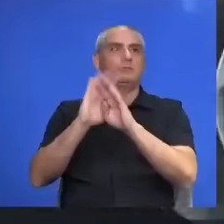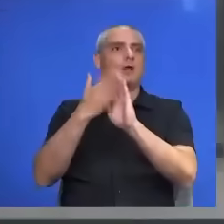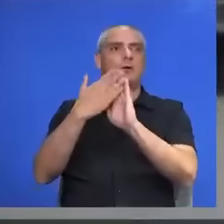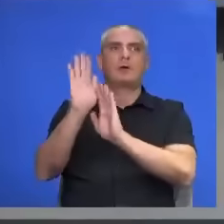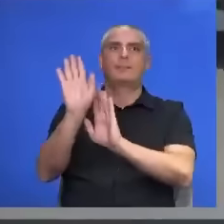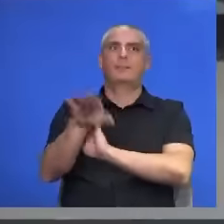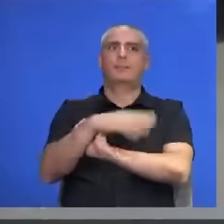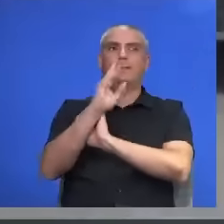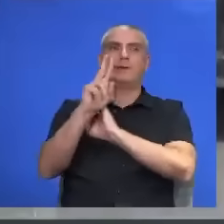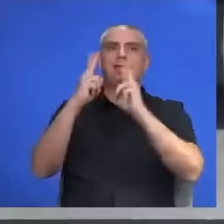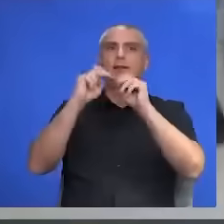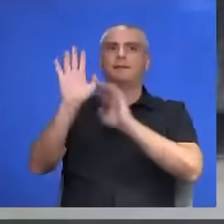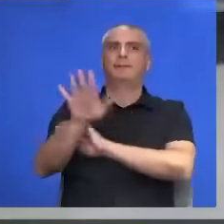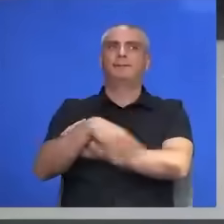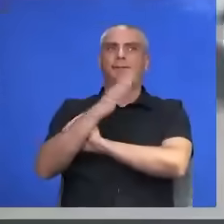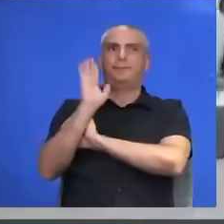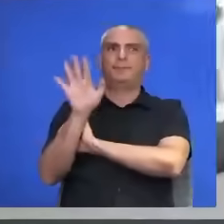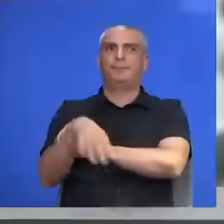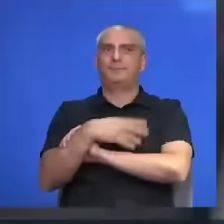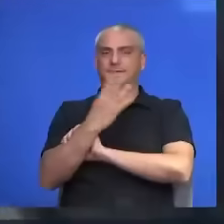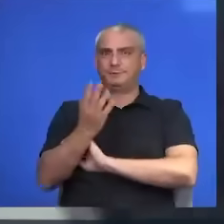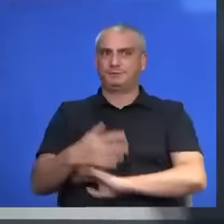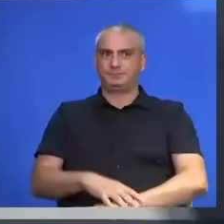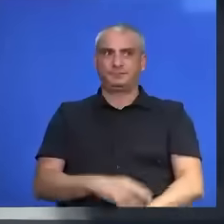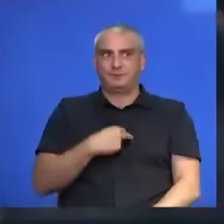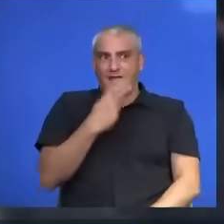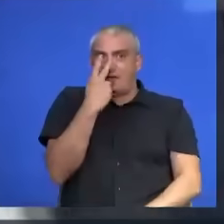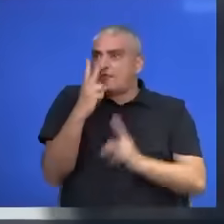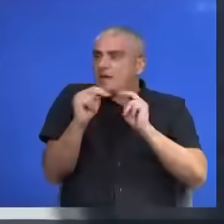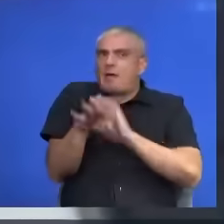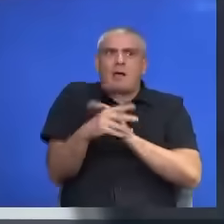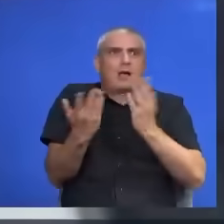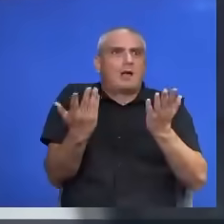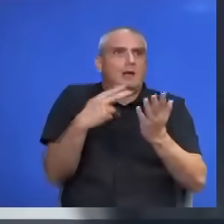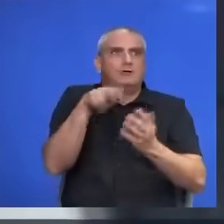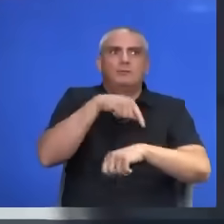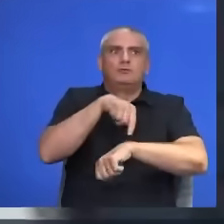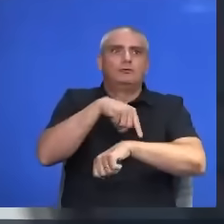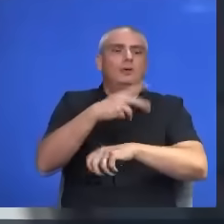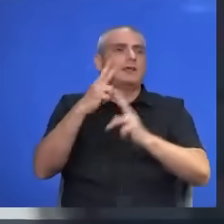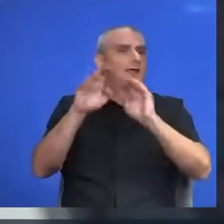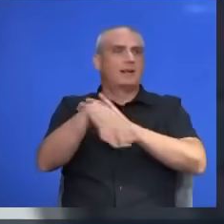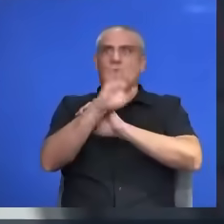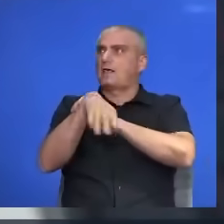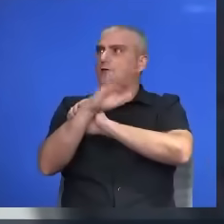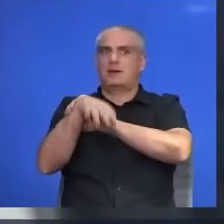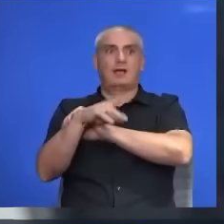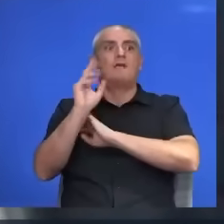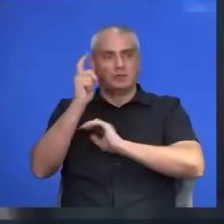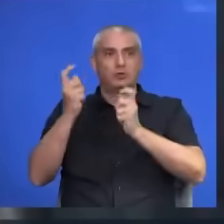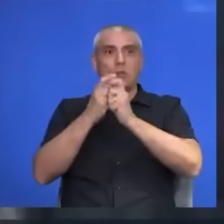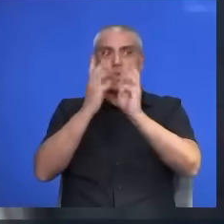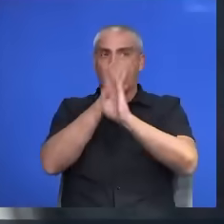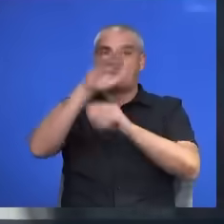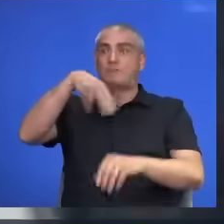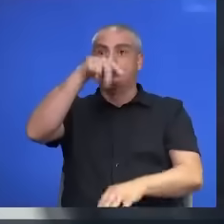רפאים. אני ראיתי שהעיר ריקה, הסתובבנו פה שעות. העיר ריקה, ריקה, ריקה, אבל יש חוליות שמסתובבות כרגע, כמובן.